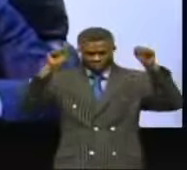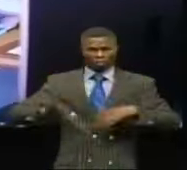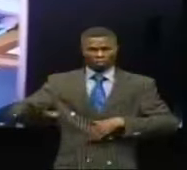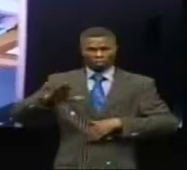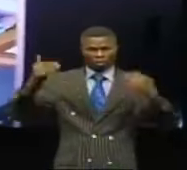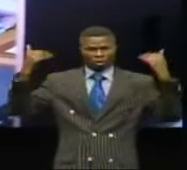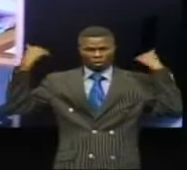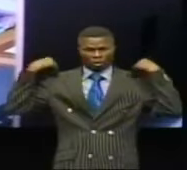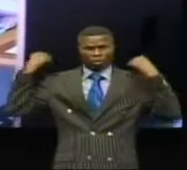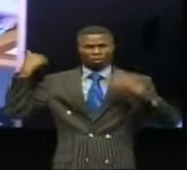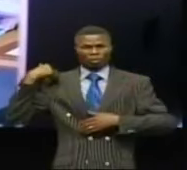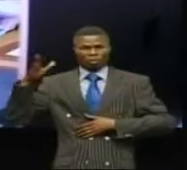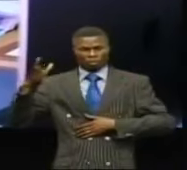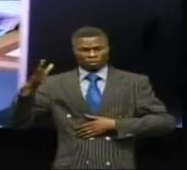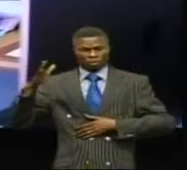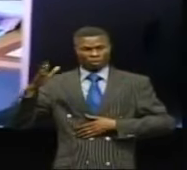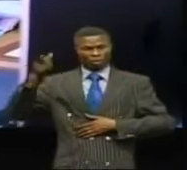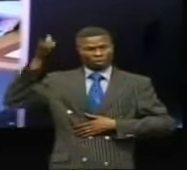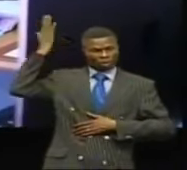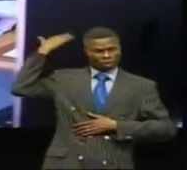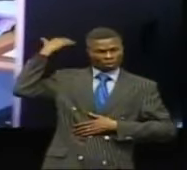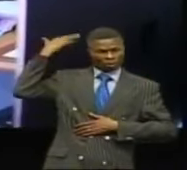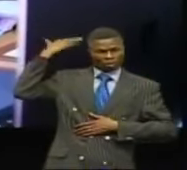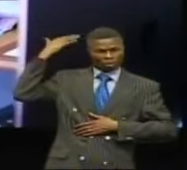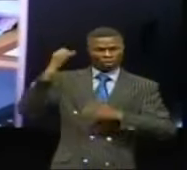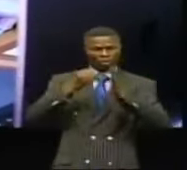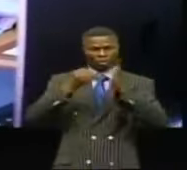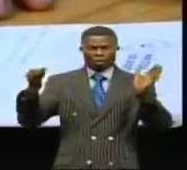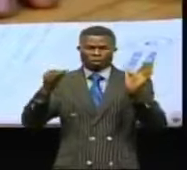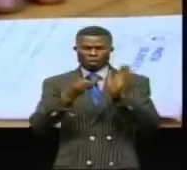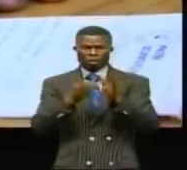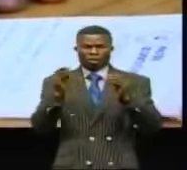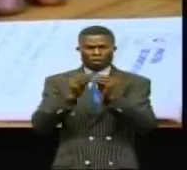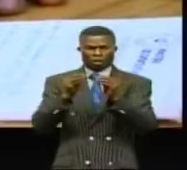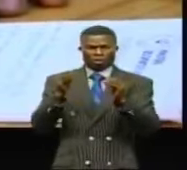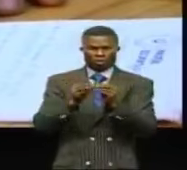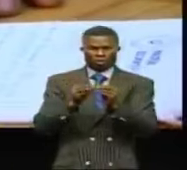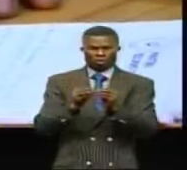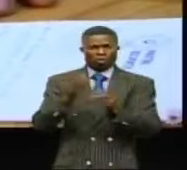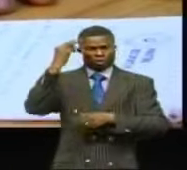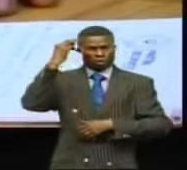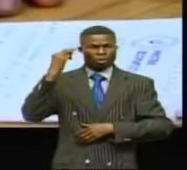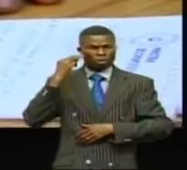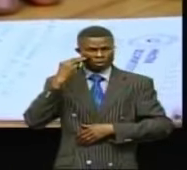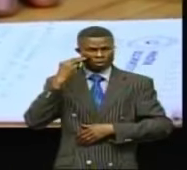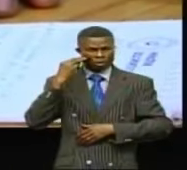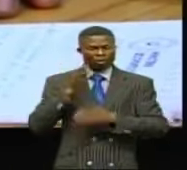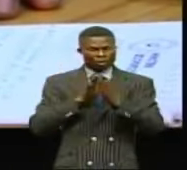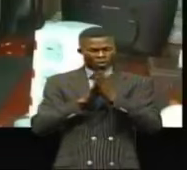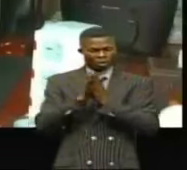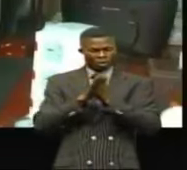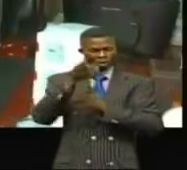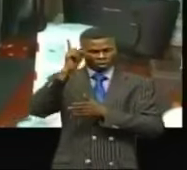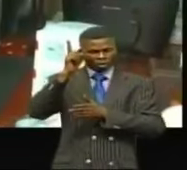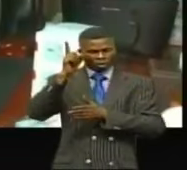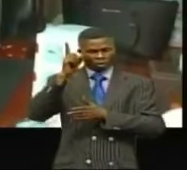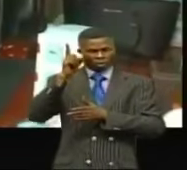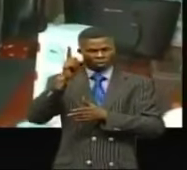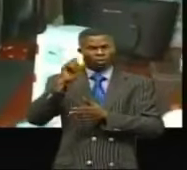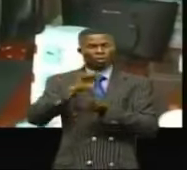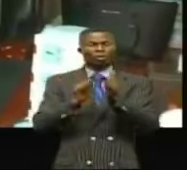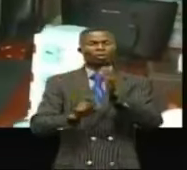de l'État, faites lors de la 67e réunion du Conseil des ministres en considérant le fait que l'incidence